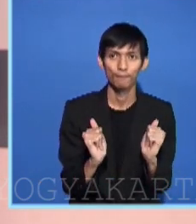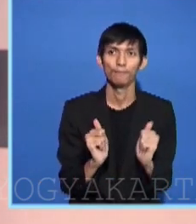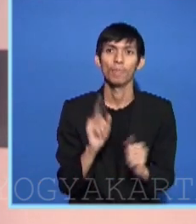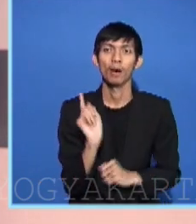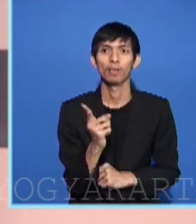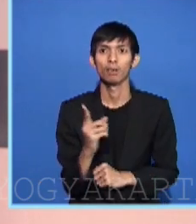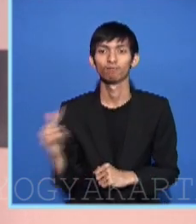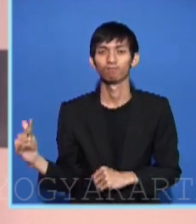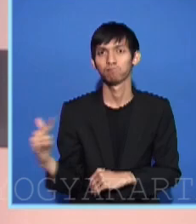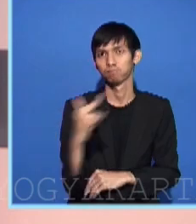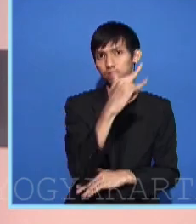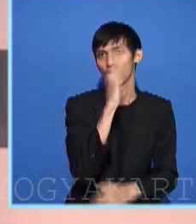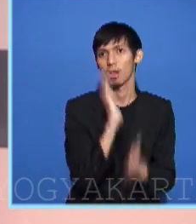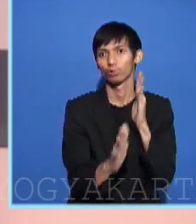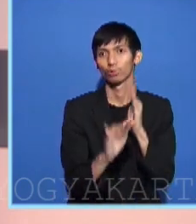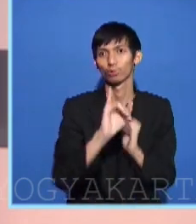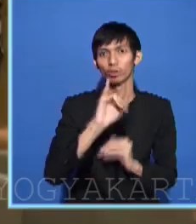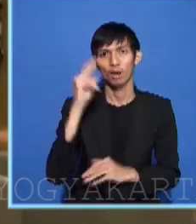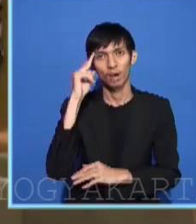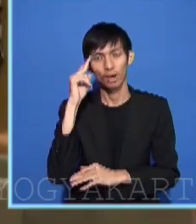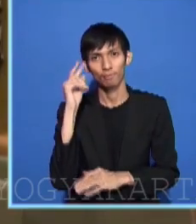penerbangan langsung ke Jeddah berjalan lancar.